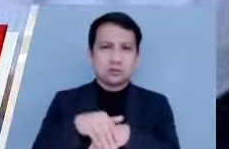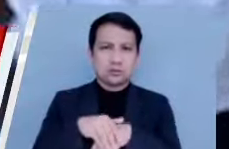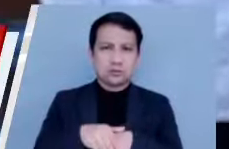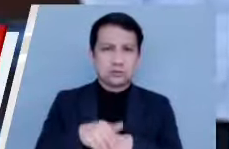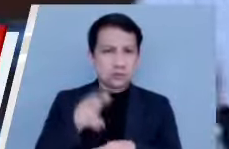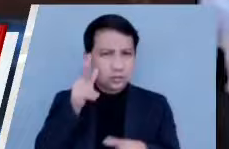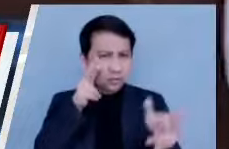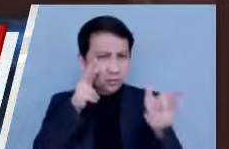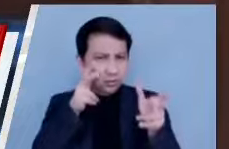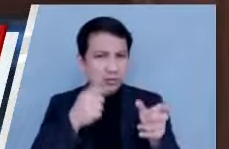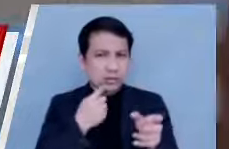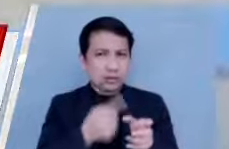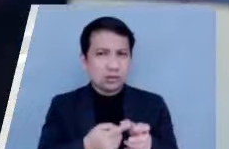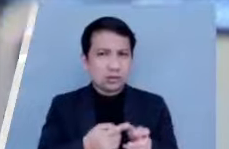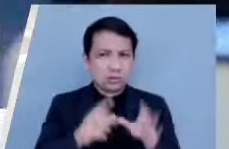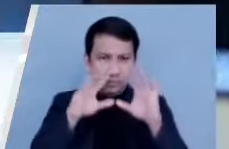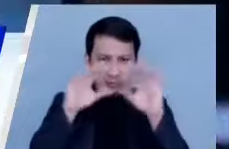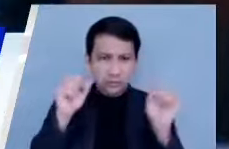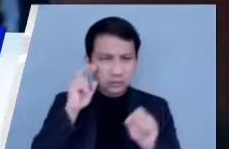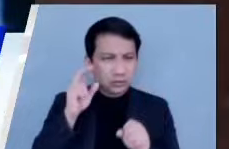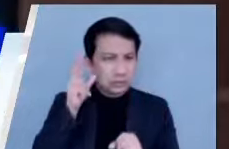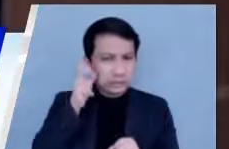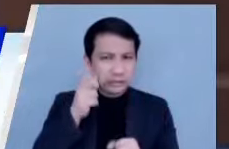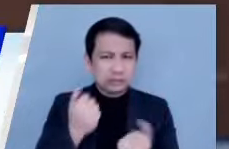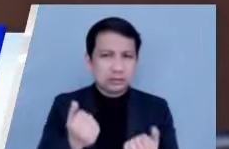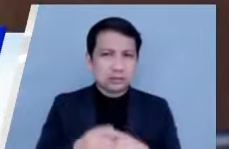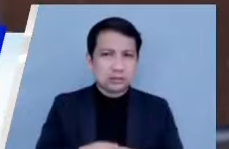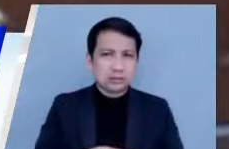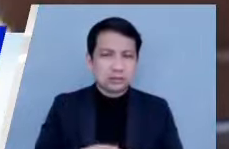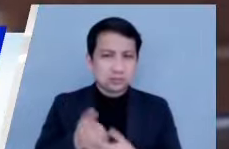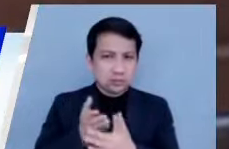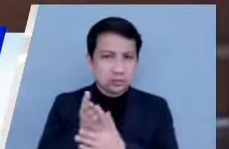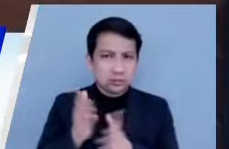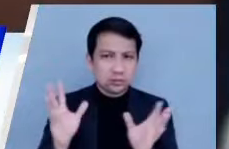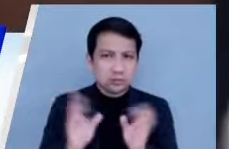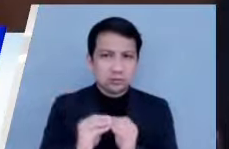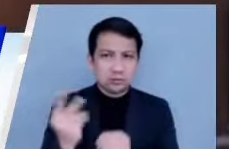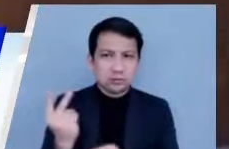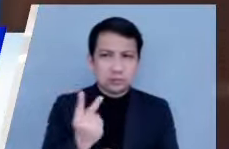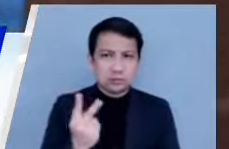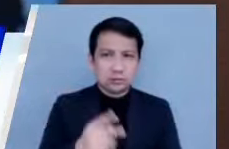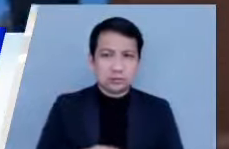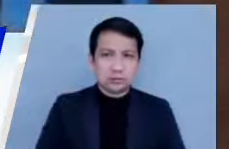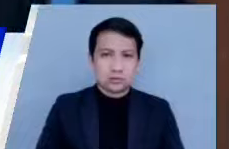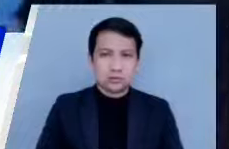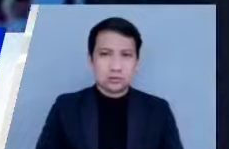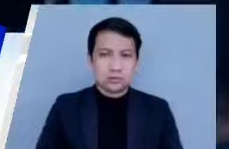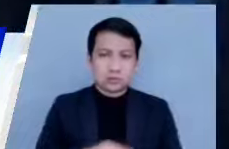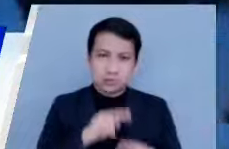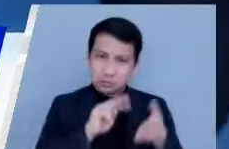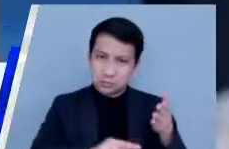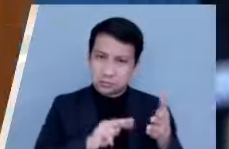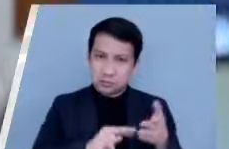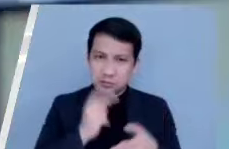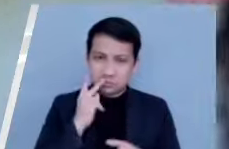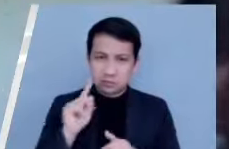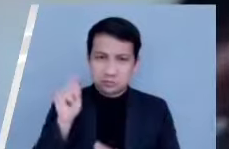ba sinabi ni Bobo? Hindi ko narinig eh. Willing kayo maging tulay dun sa kanilang dalawa? Yeah, basahin ko muna.